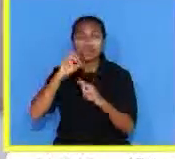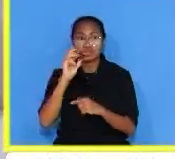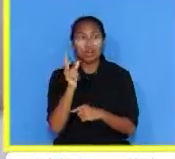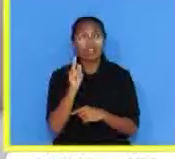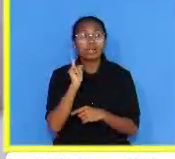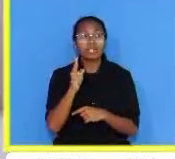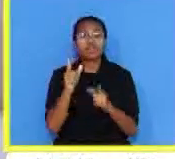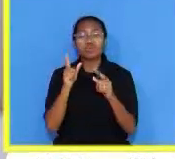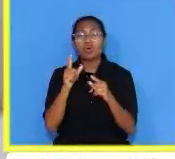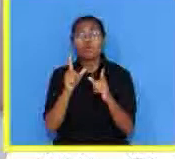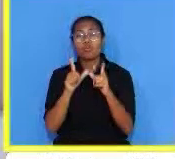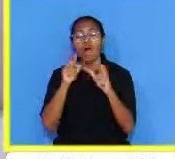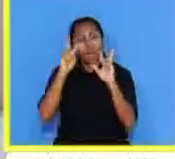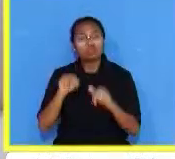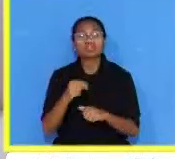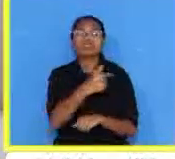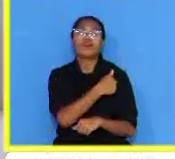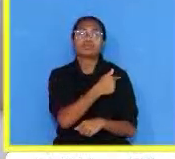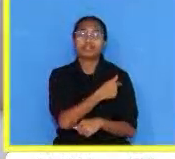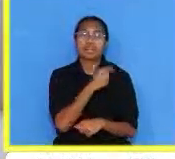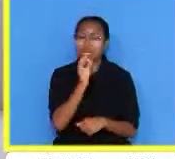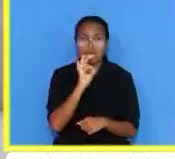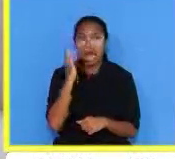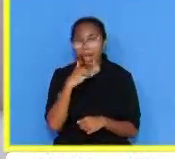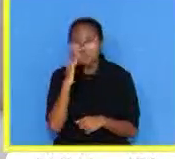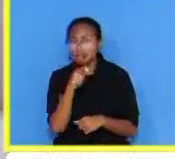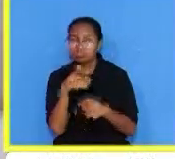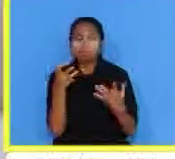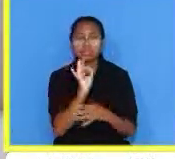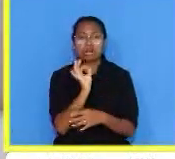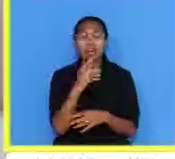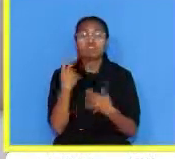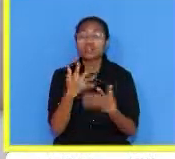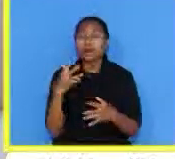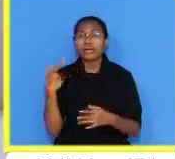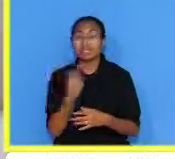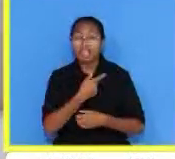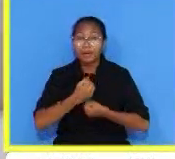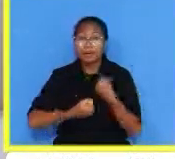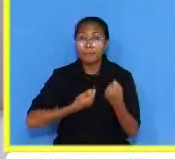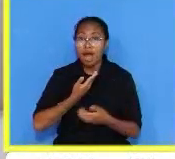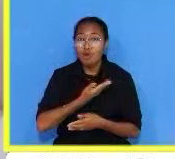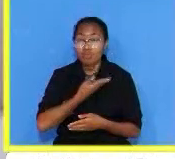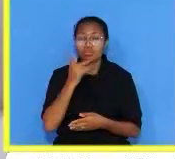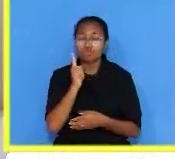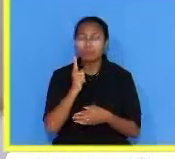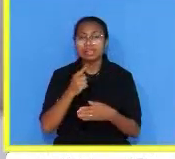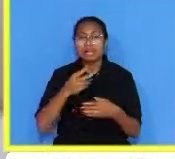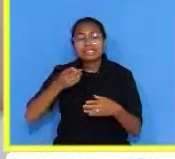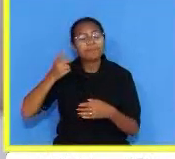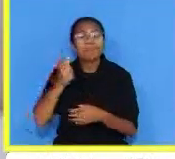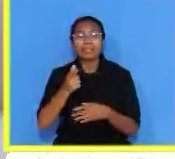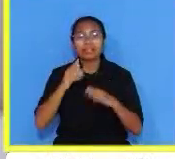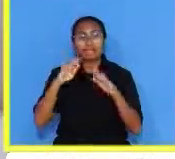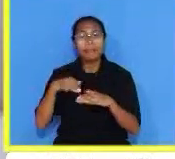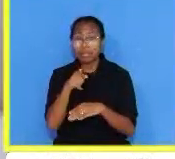ada alasan. Artinya apa? Supaya yang tadi kita inginkan herd immunity itu bisa cepat tercapai. Tidak